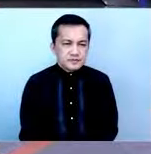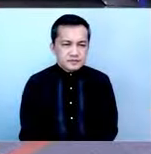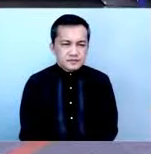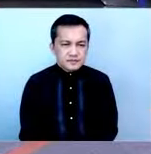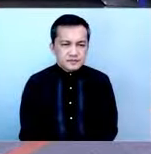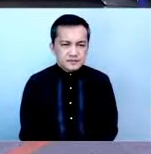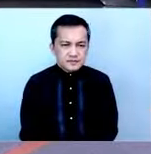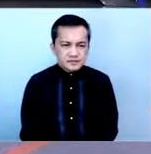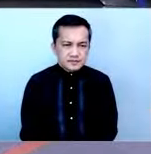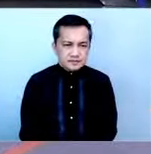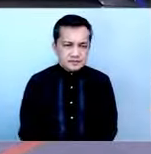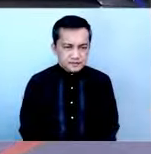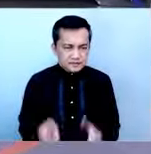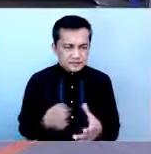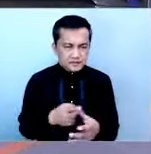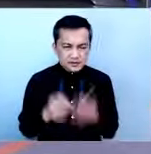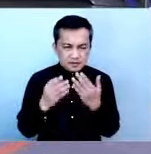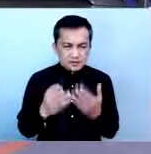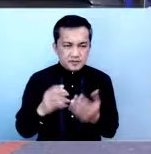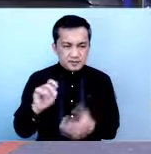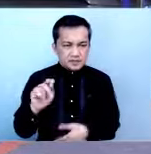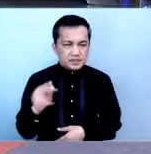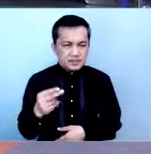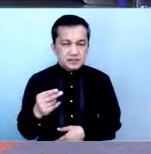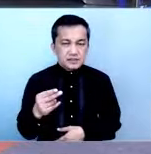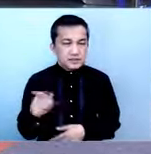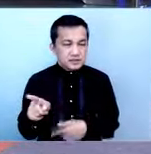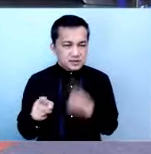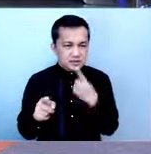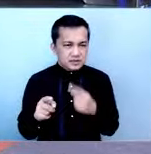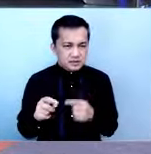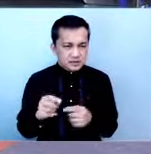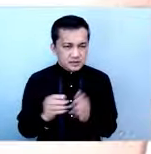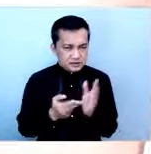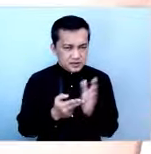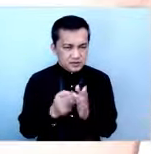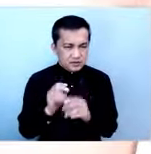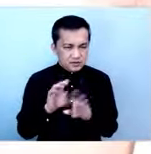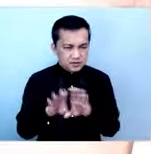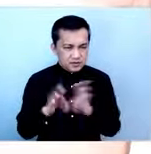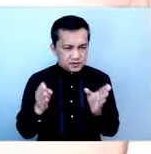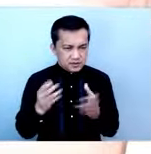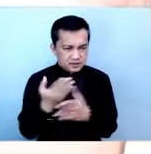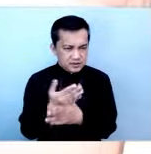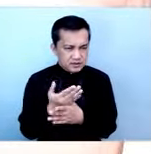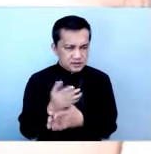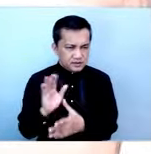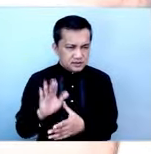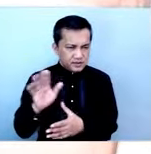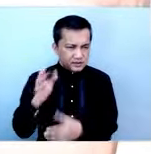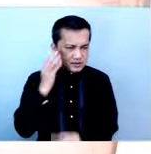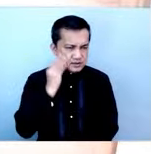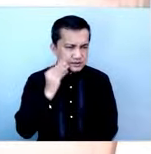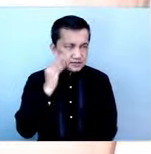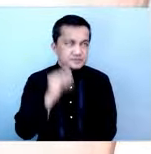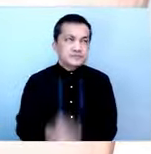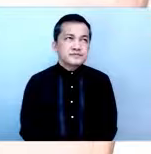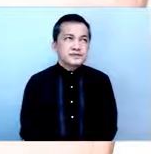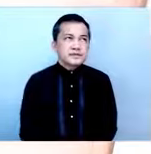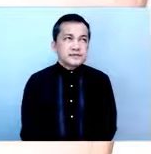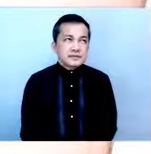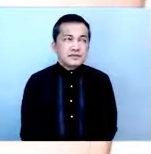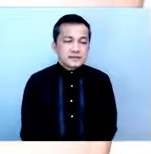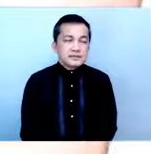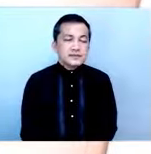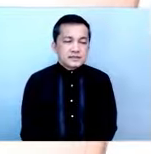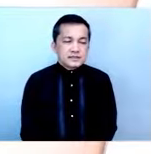Una-una, pasalamat tayo kay Margaret for being honest and open kasi meron tayo pag-uusapan ngayon, shinare niya yung kanyang karanasan, yes, di ba? Yes, yes. Oo, ano naisip